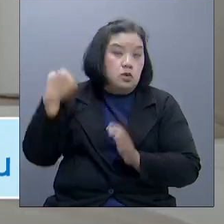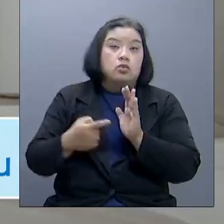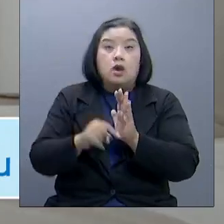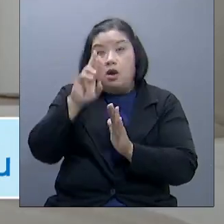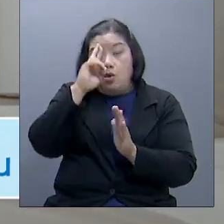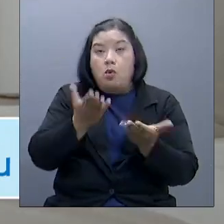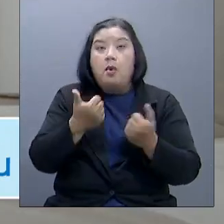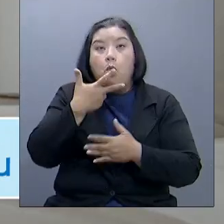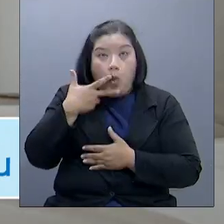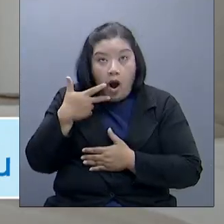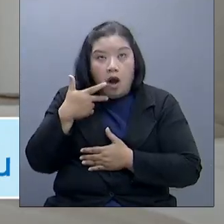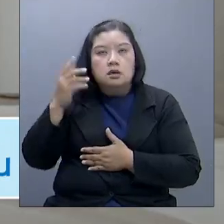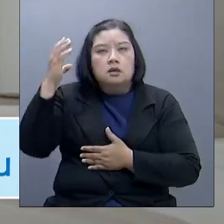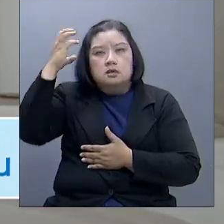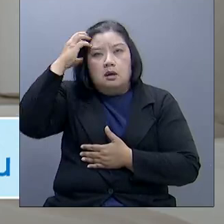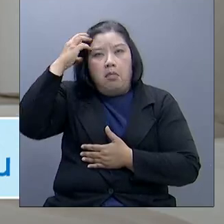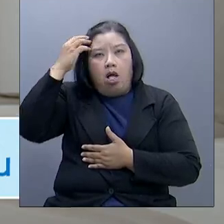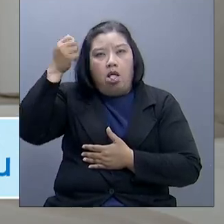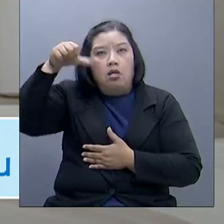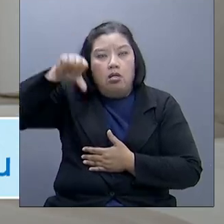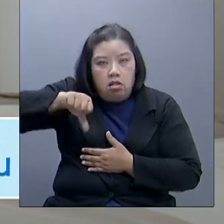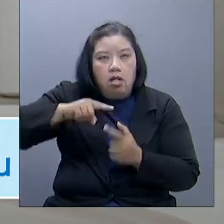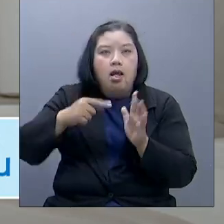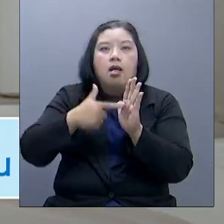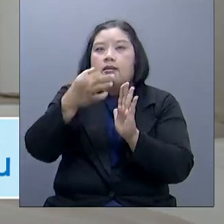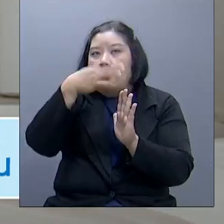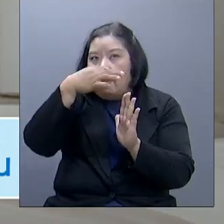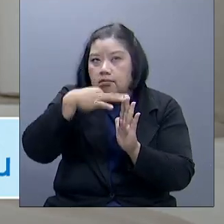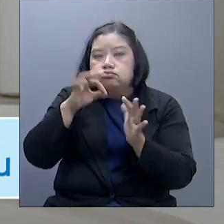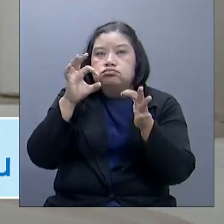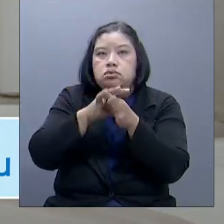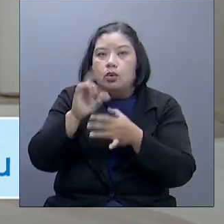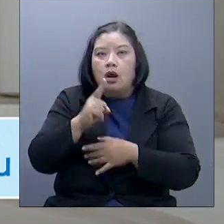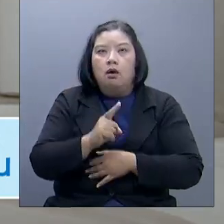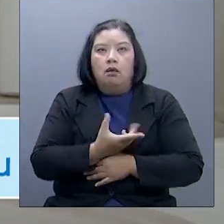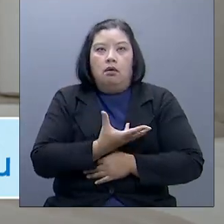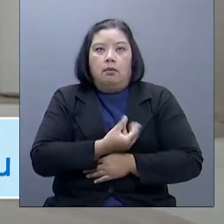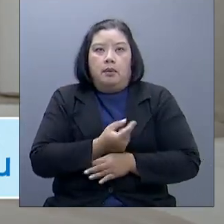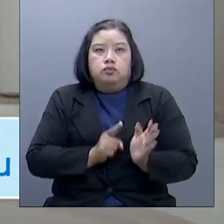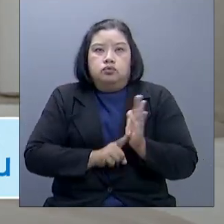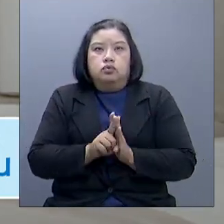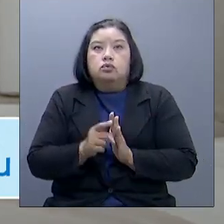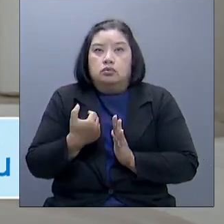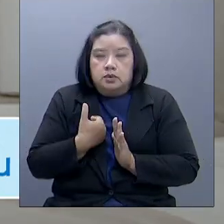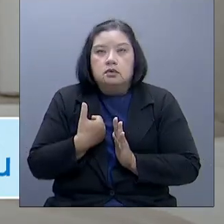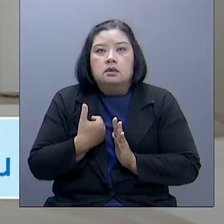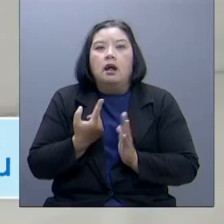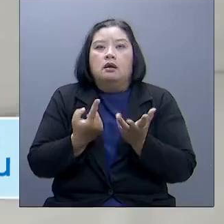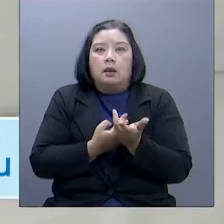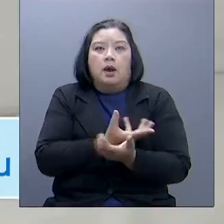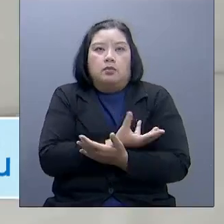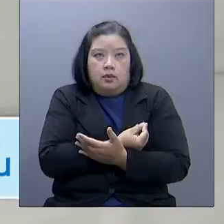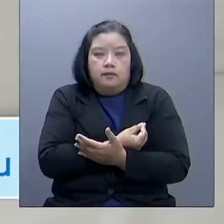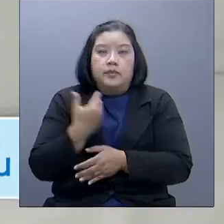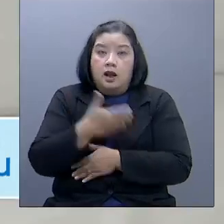ดการรับประทานยาบางประเภทที่มีผลต่อความดันโลหิตและอัตราการเต้นของหัวใจสภาพร่างกายที่อ่อนเพลียก็อาจเป็น